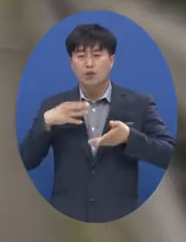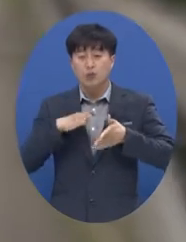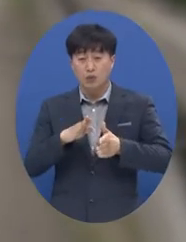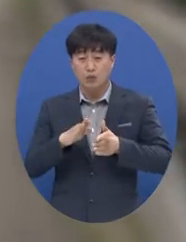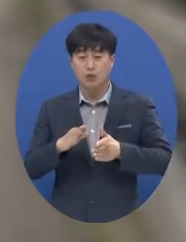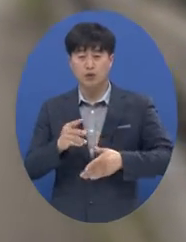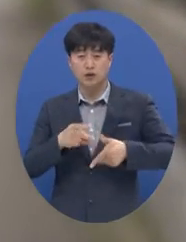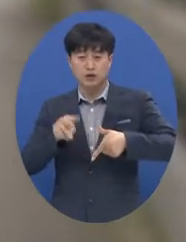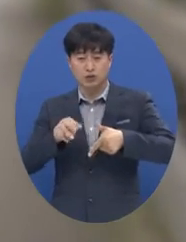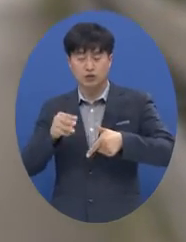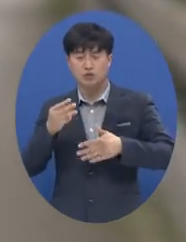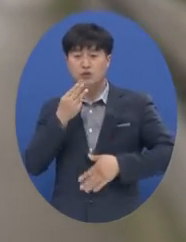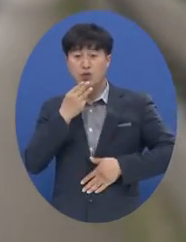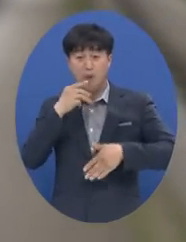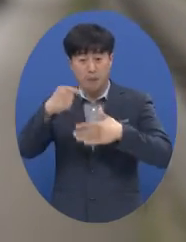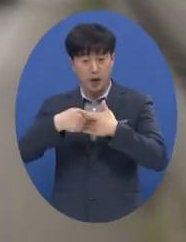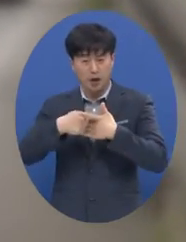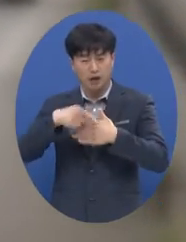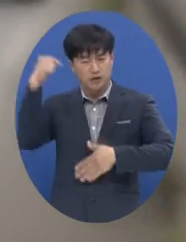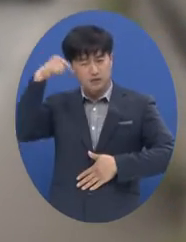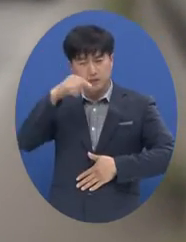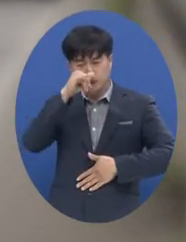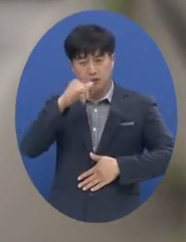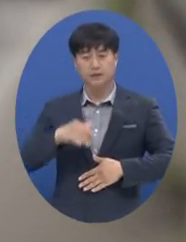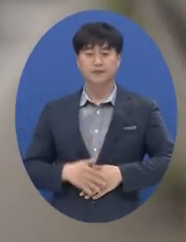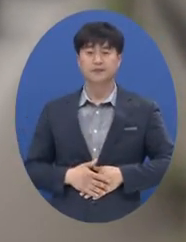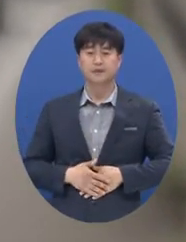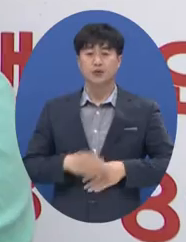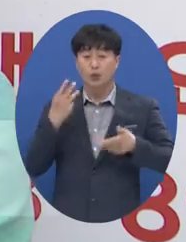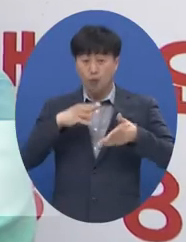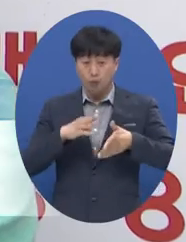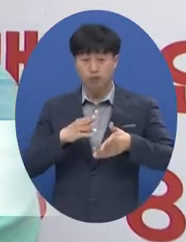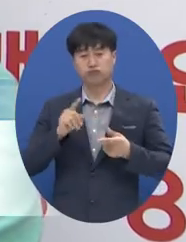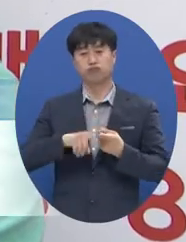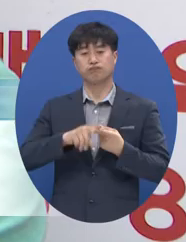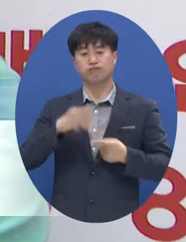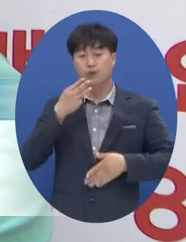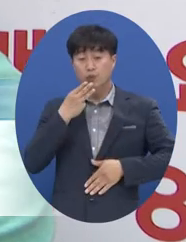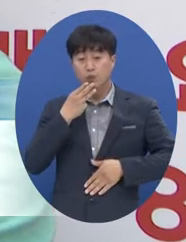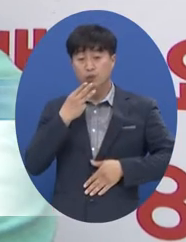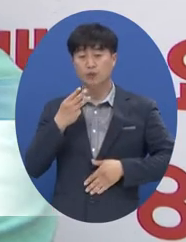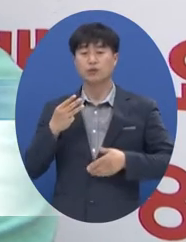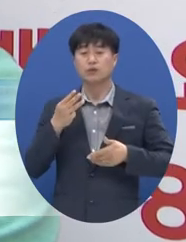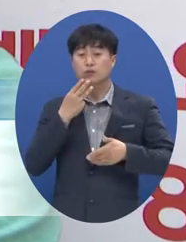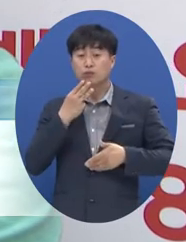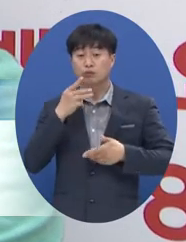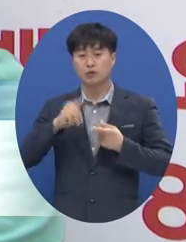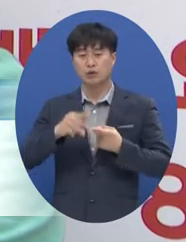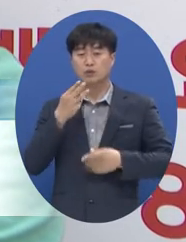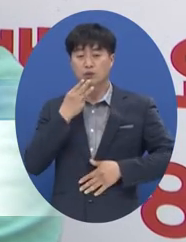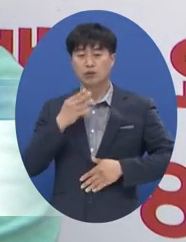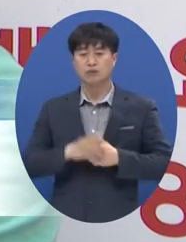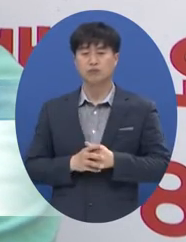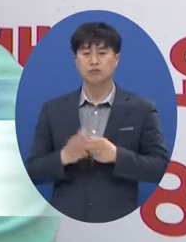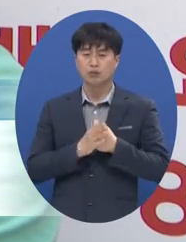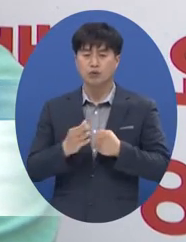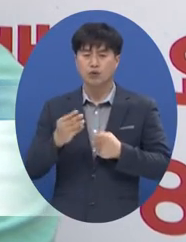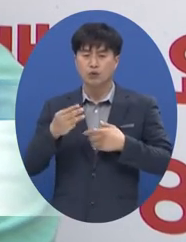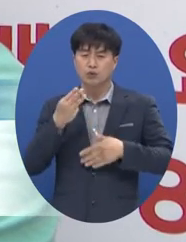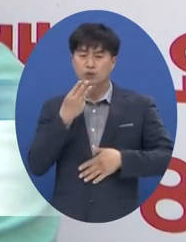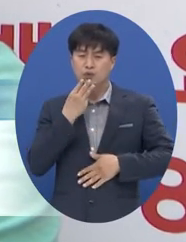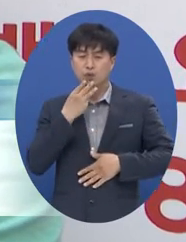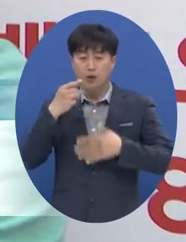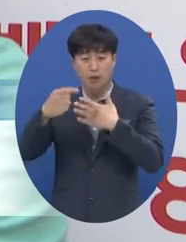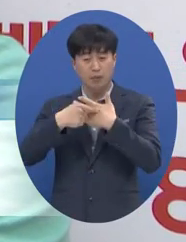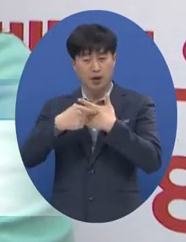서울의 변두리란 느낌을 줄 수 있다는 지적이 나옵니다. 경기도는 경기도죠. 서울은 서울이고.